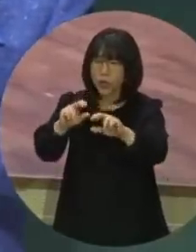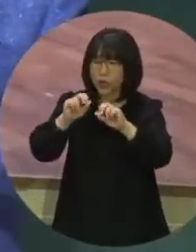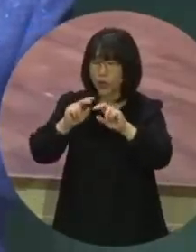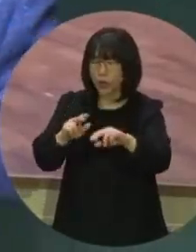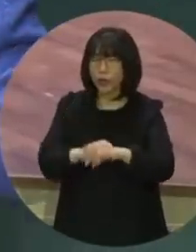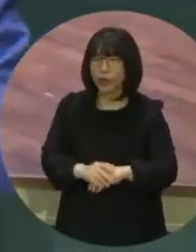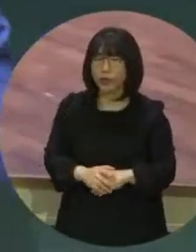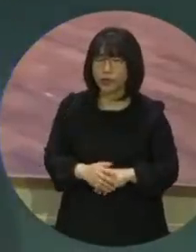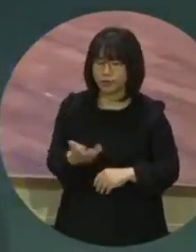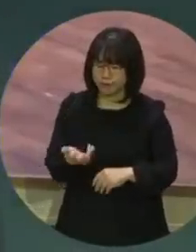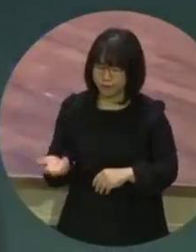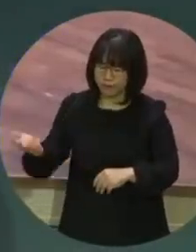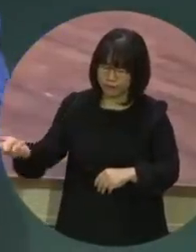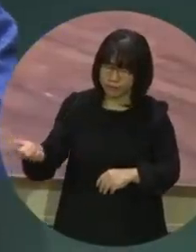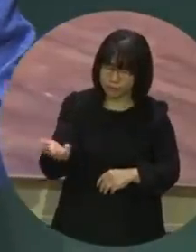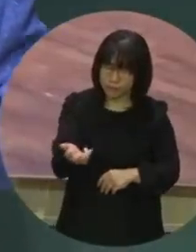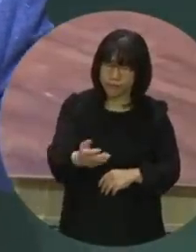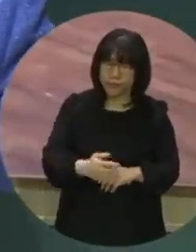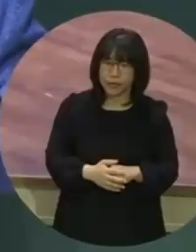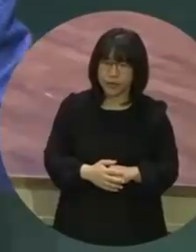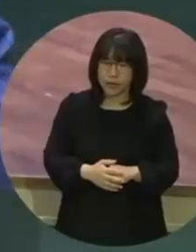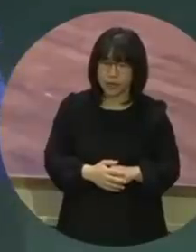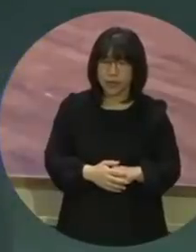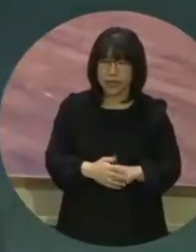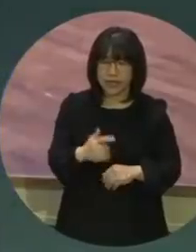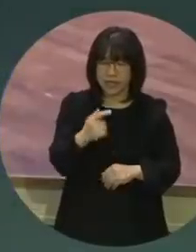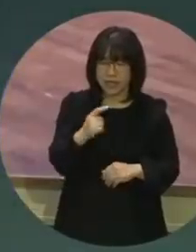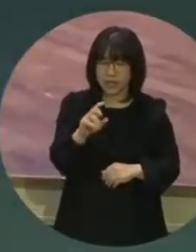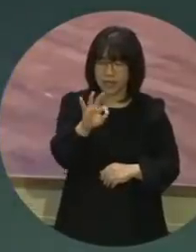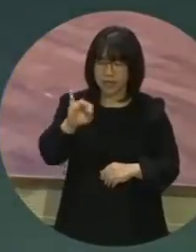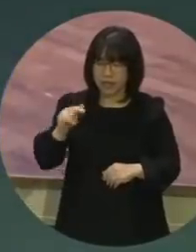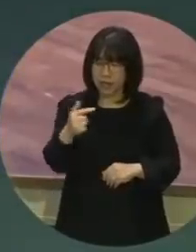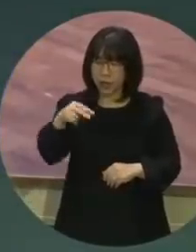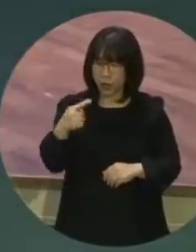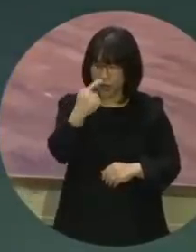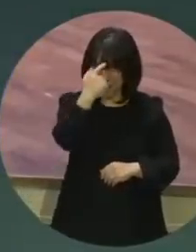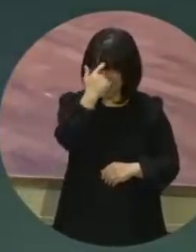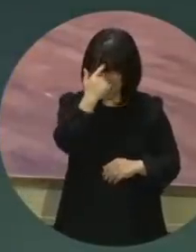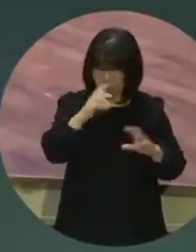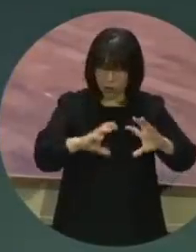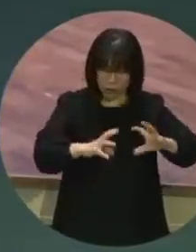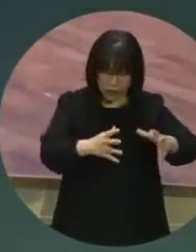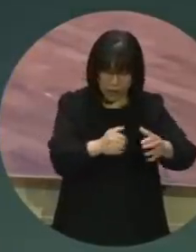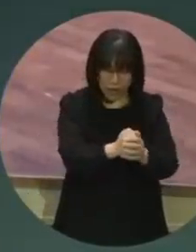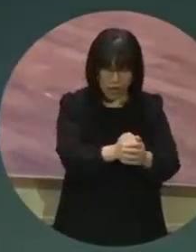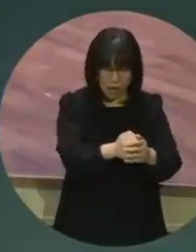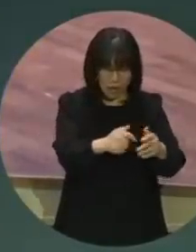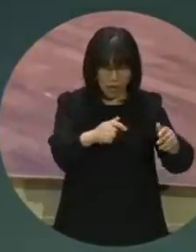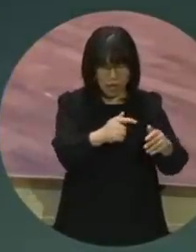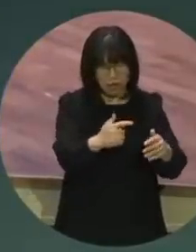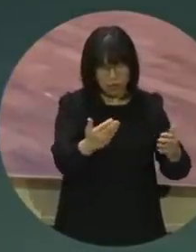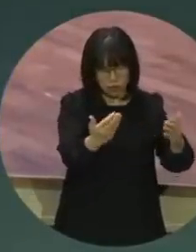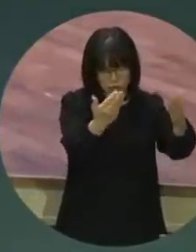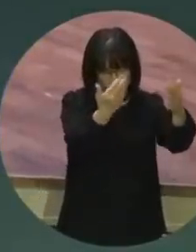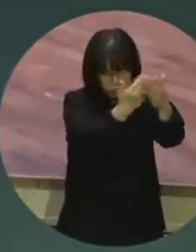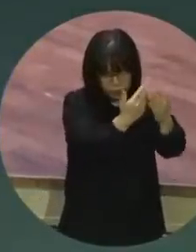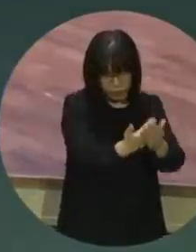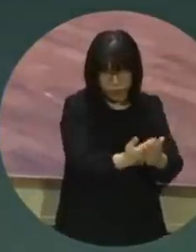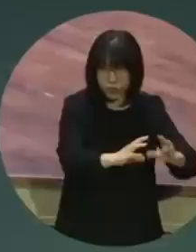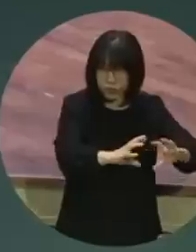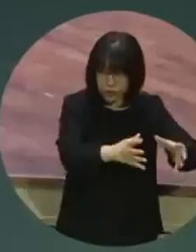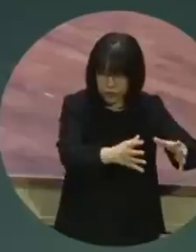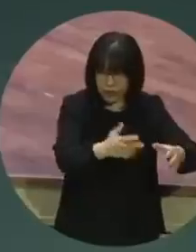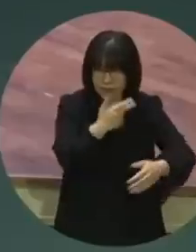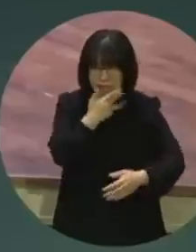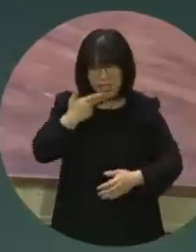지구상에 지금도 그렇게 낙후되어 있지만은, 그때는 말할 것도 없어. 그런 데를 가서, 아, 영국인이 말이에요. 그 최고